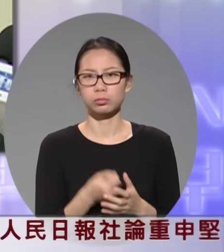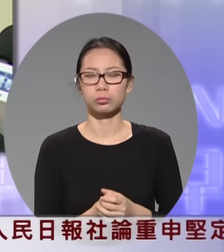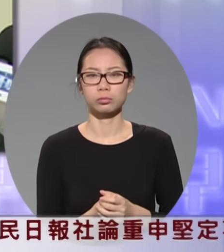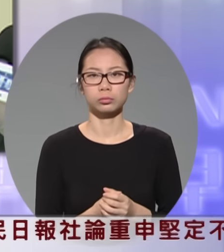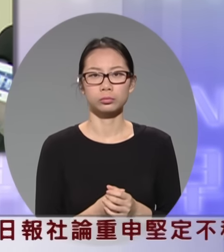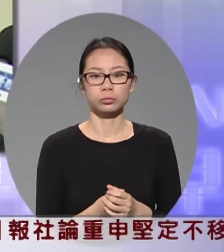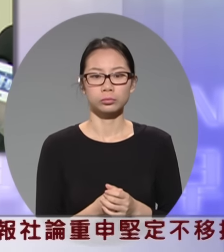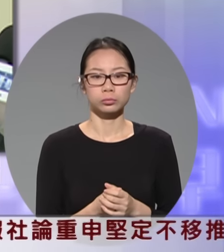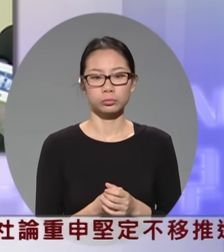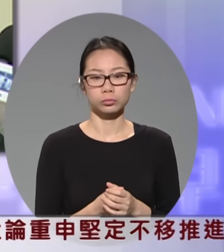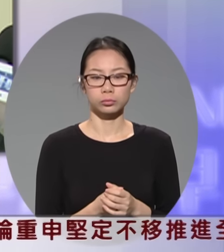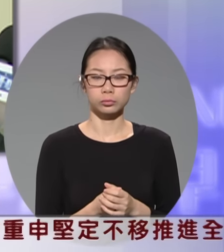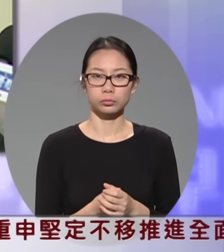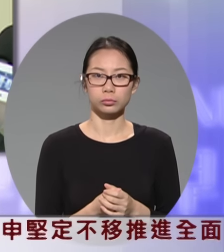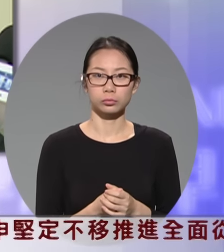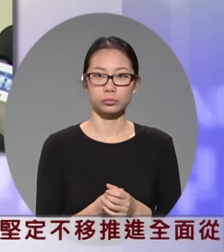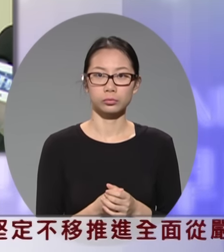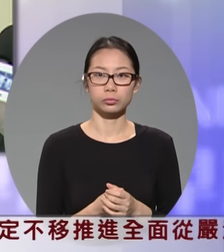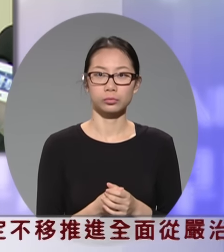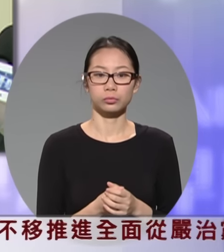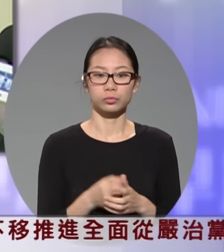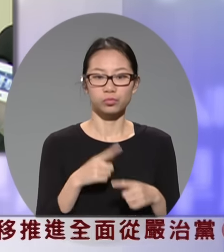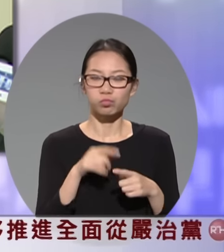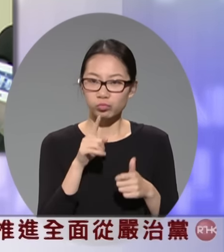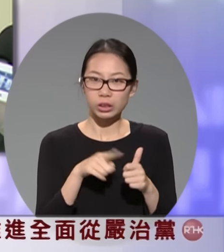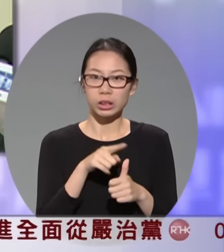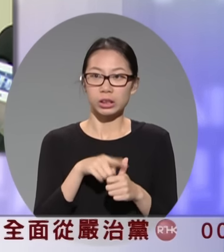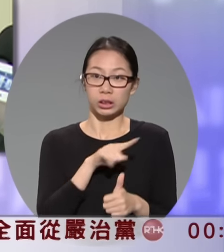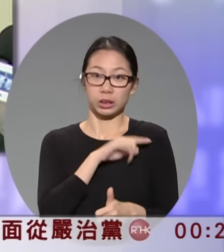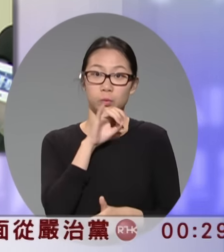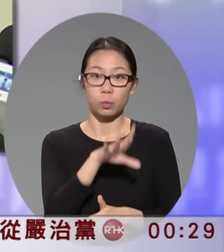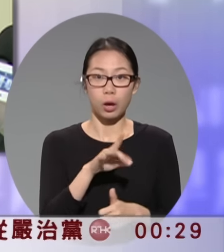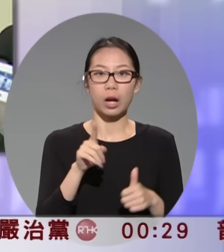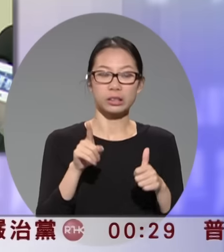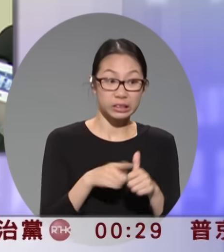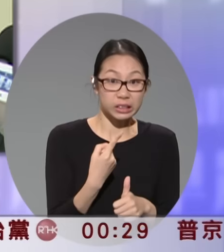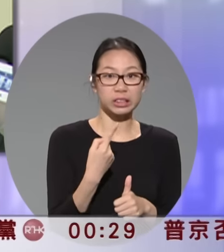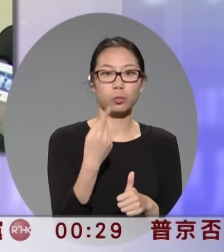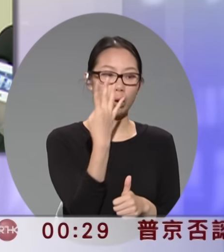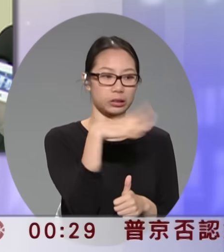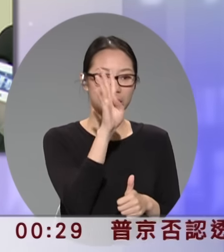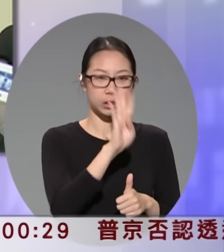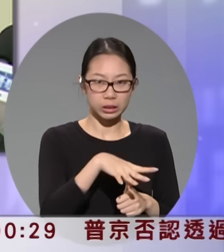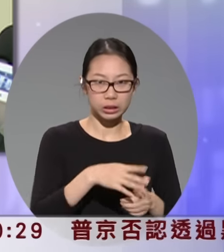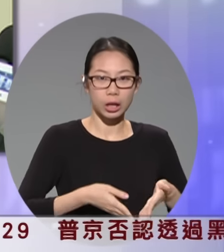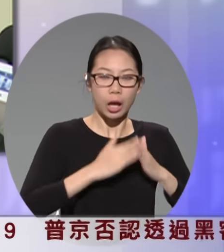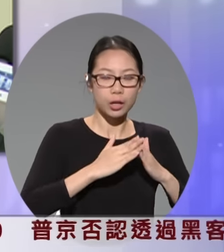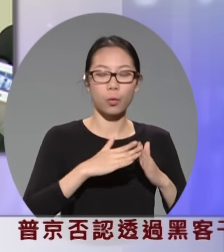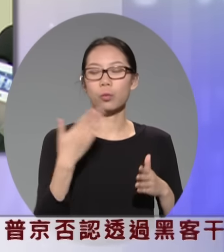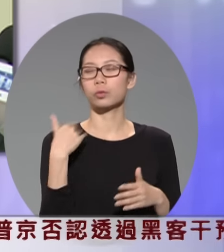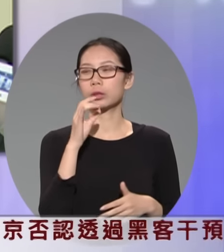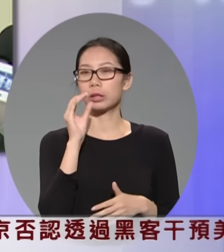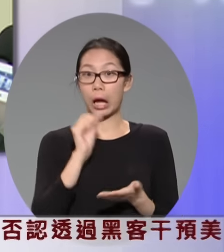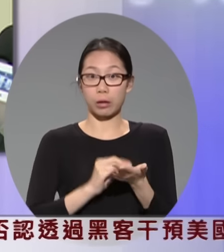說先見四千就忘記萬三，或者是萬三押後。